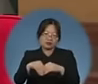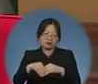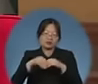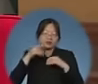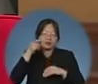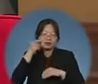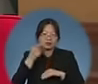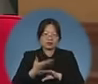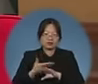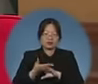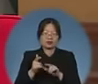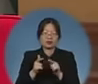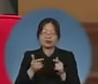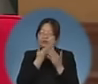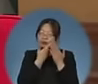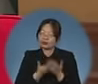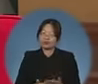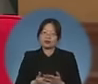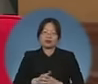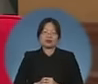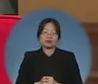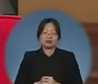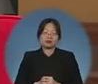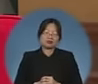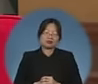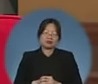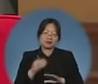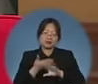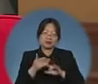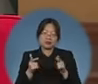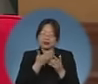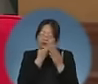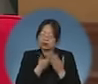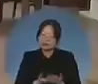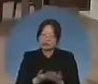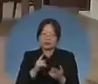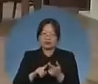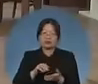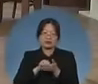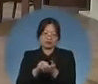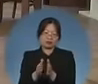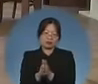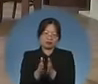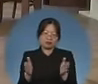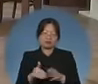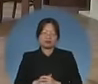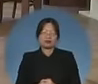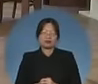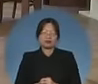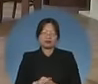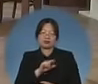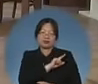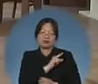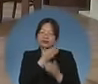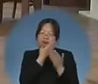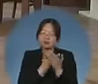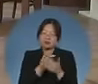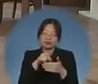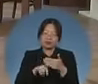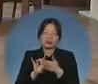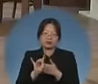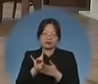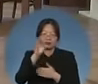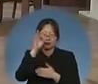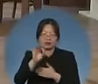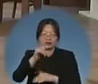않고 다른 것들이 중요해져요. 네. 당연히 이제 다른 것들이 중요해지고 그것들이 등장을 하는데 가장 중요한 것 중에